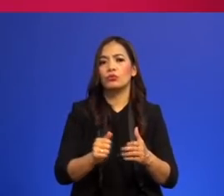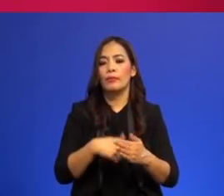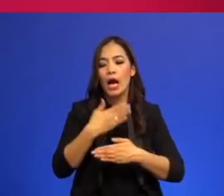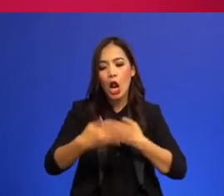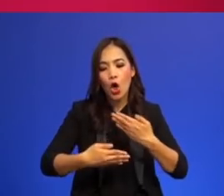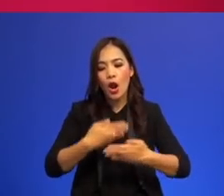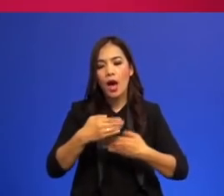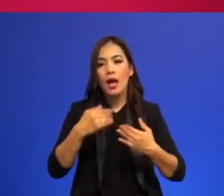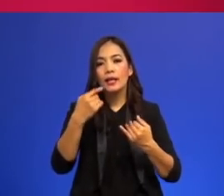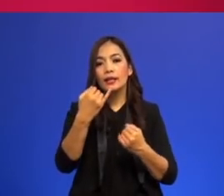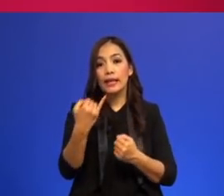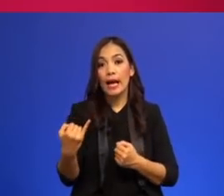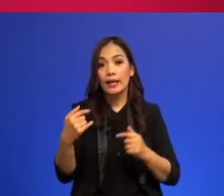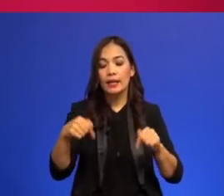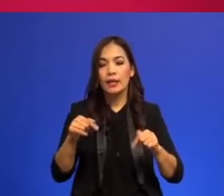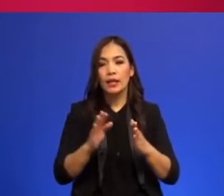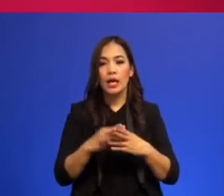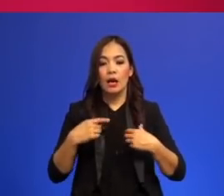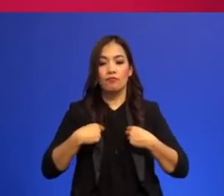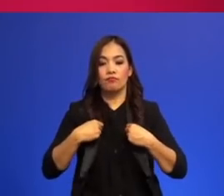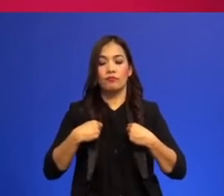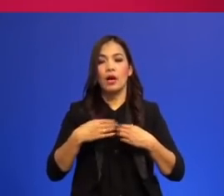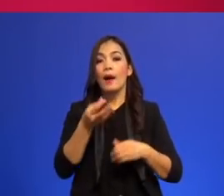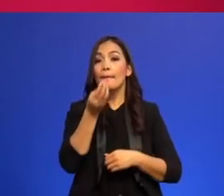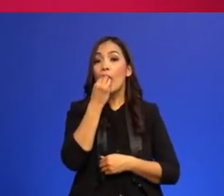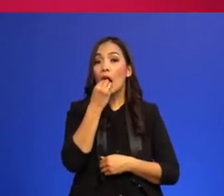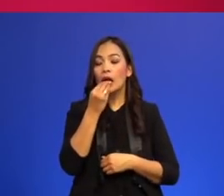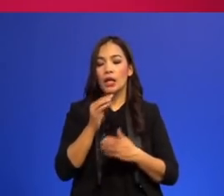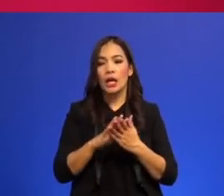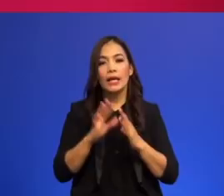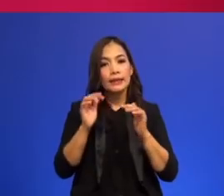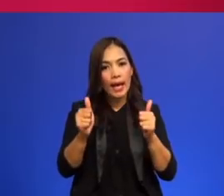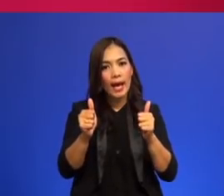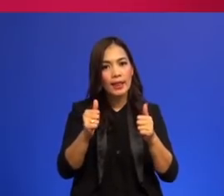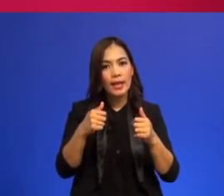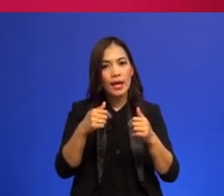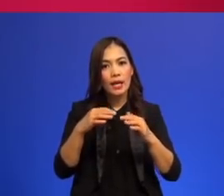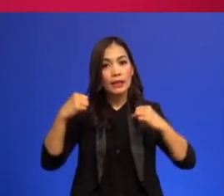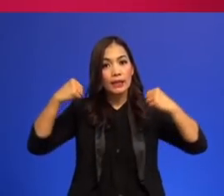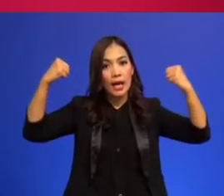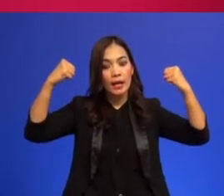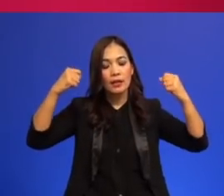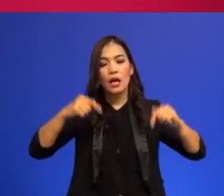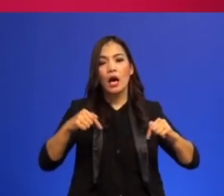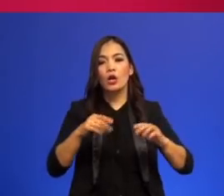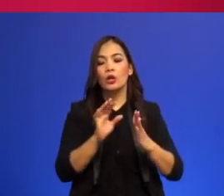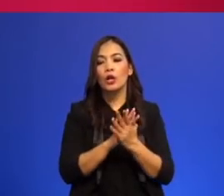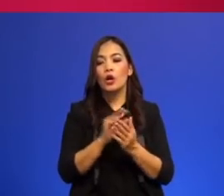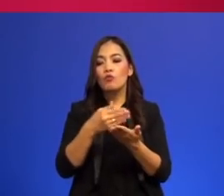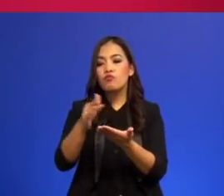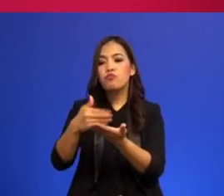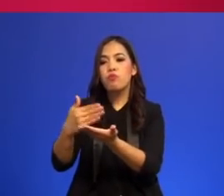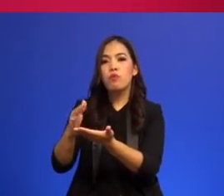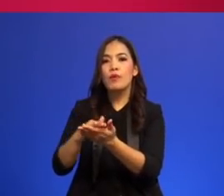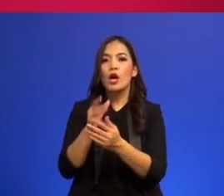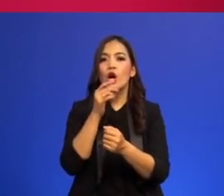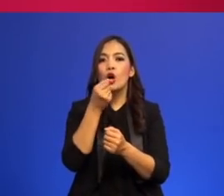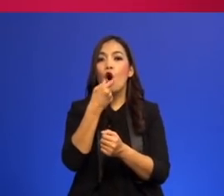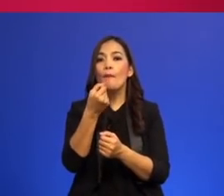Lalu yang terakhir bergaya hidup sehat, pola makan dan pola hidup yang baik. Agar tidak menghabiskan uang untuk pengobatan.